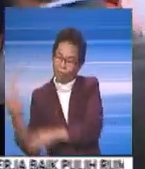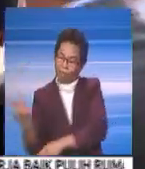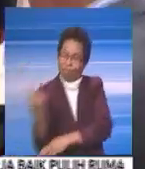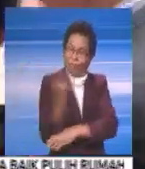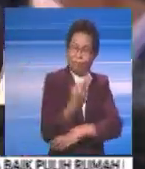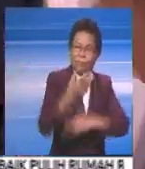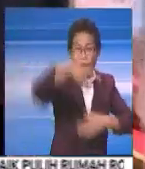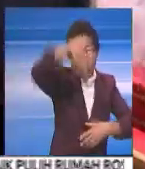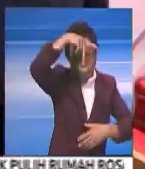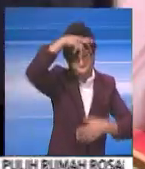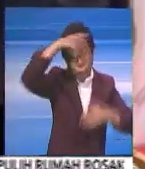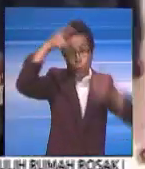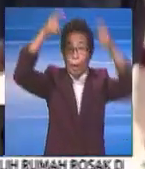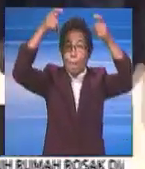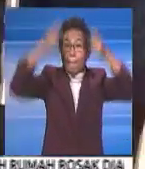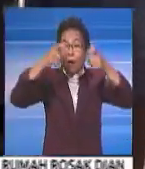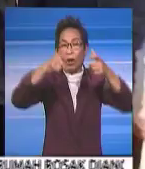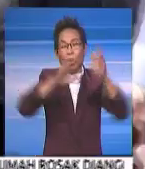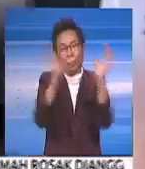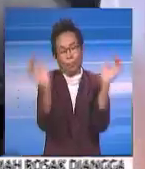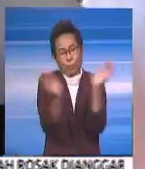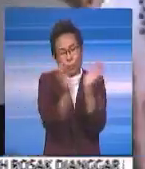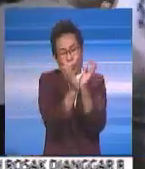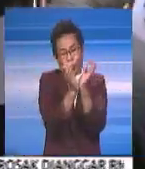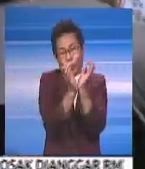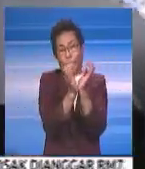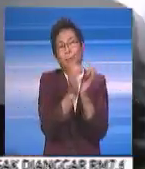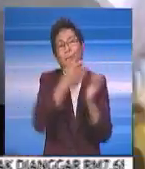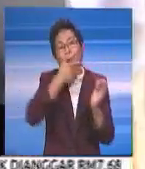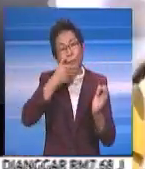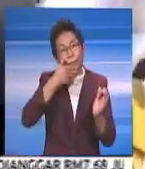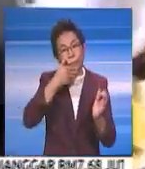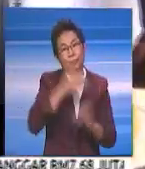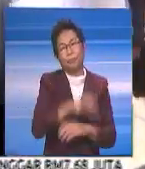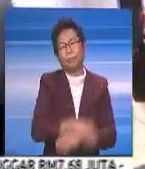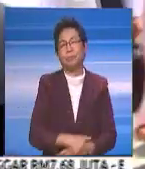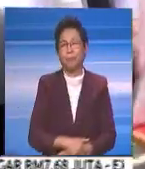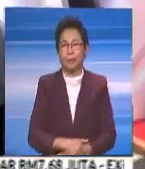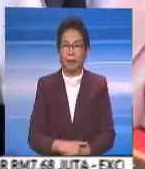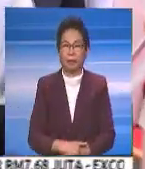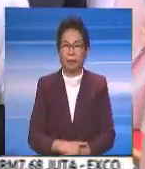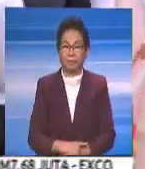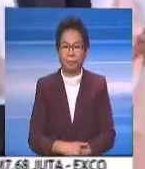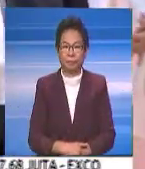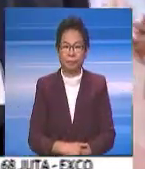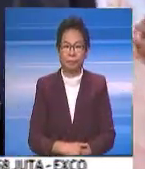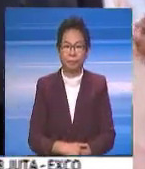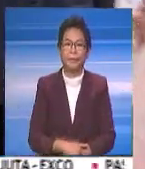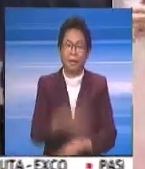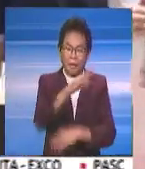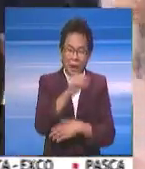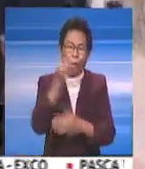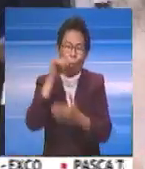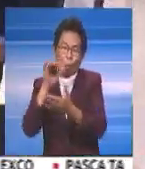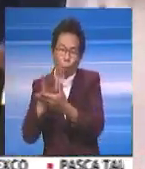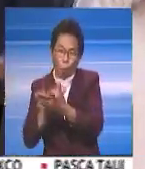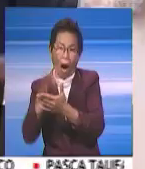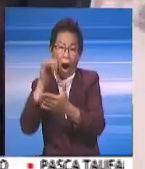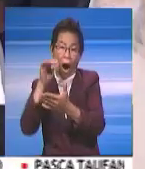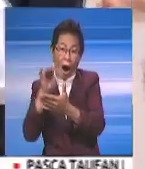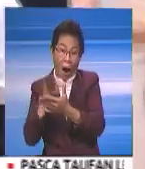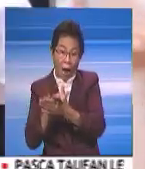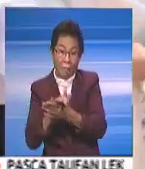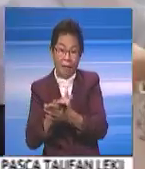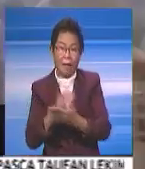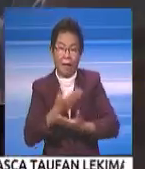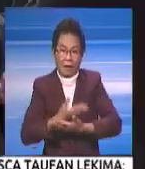Putra Mahkota Brunei, Pengiran Muda Mahkota Al-Muhtadi Billah Ibni Sultan Hassanal Bolkiah, serta isteri iaitu Pengiran Anak